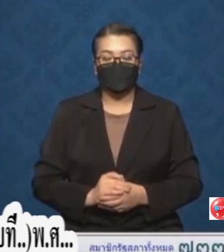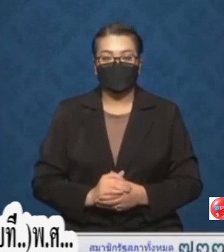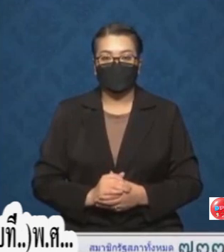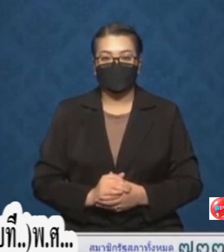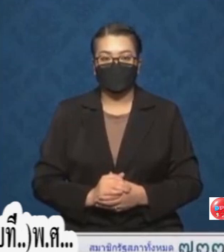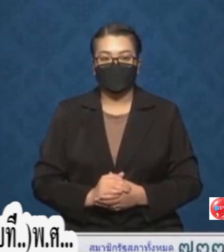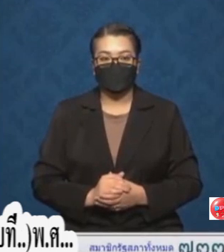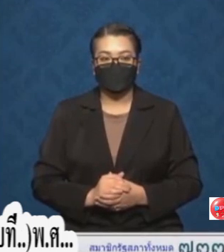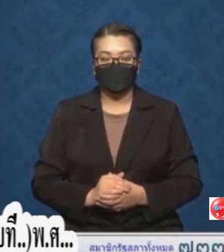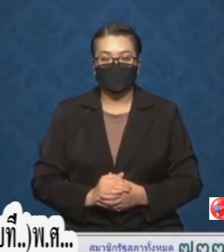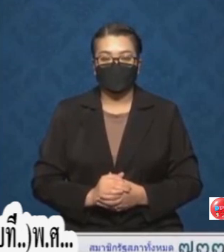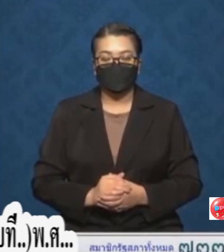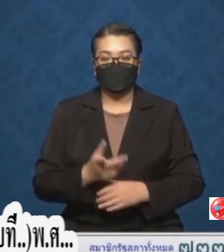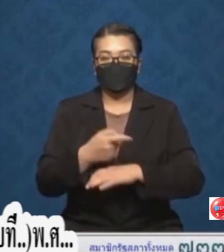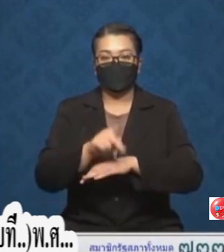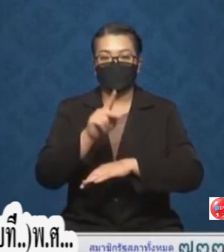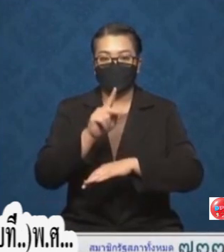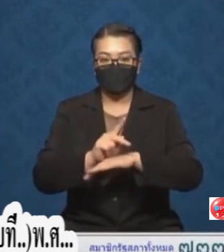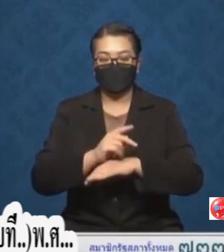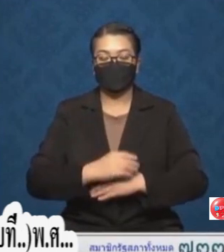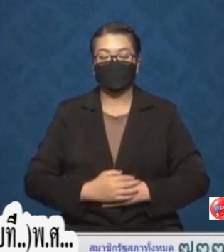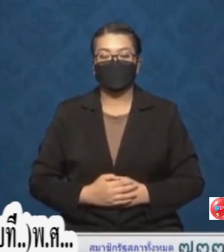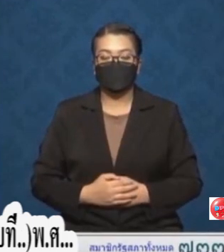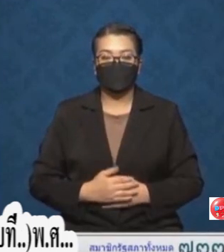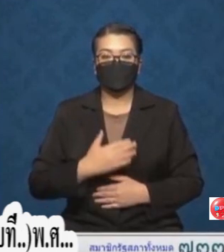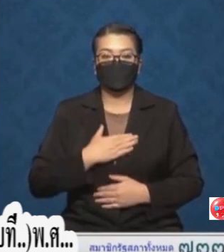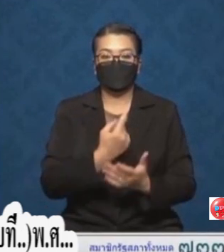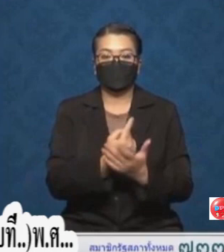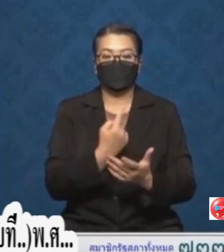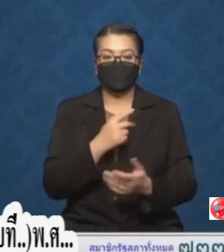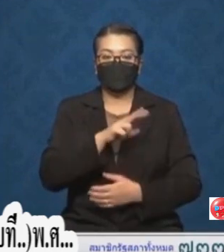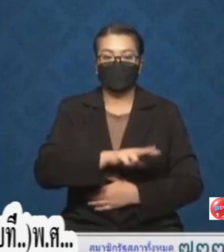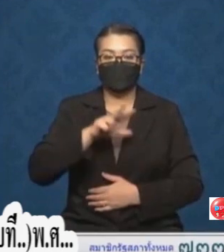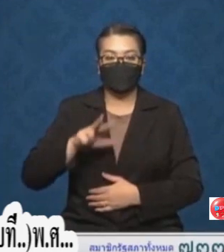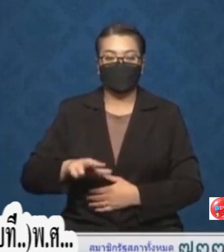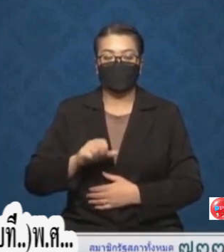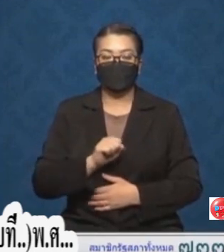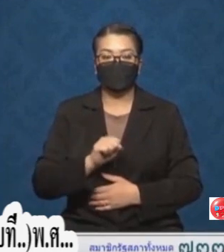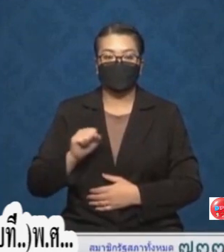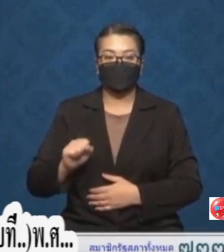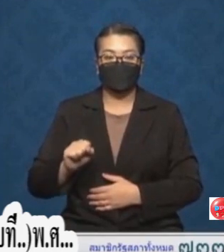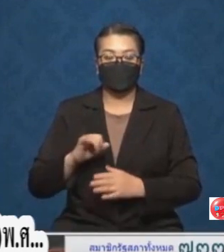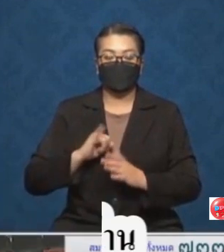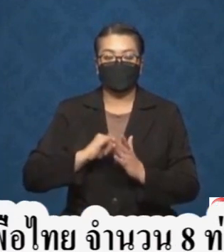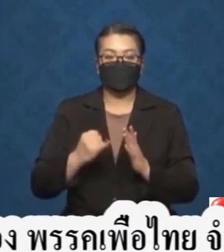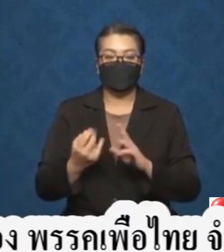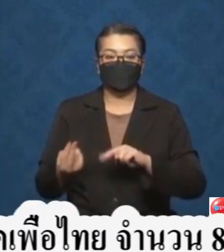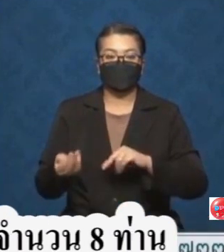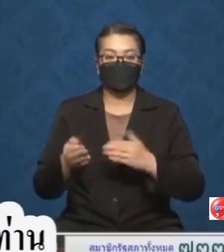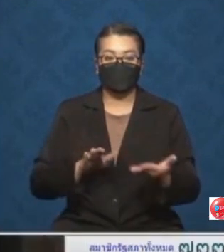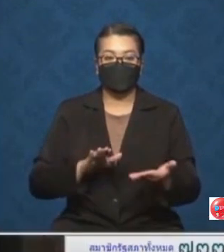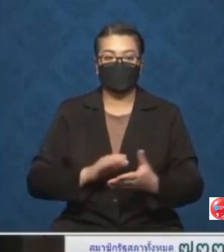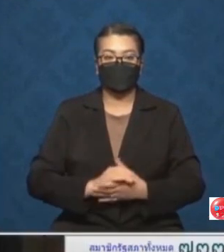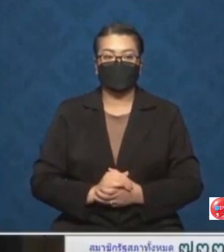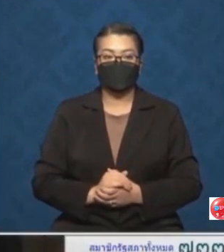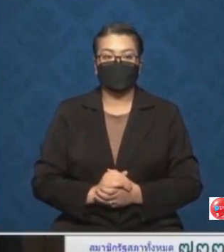ท่านประธานรัฐสภาที่เคารพดิฉันมณพรเจริญศรีสมาชิกสภาผู้แทนราษฎรจังหวัดนครพนมพรรคเพื่อไทย